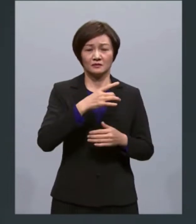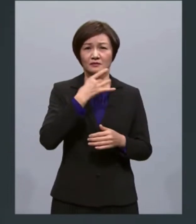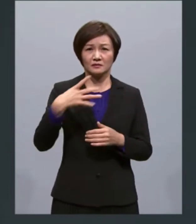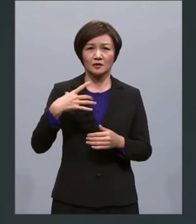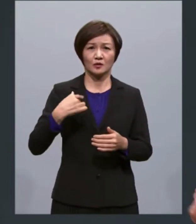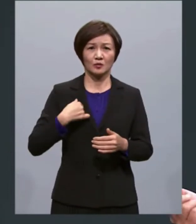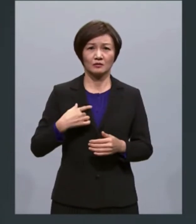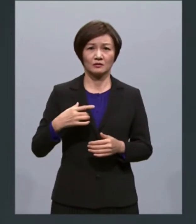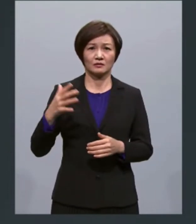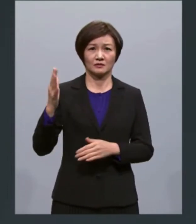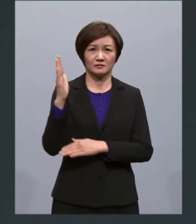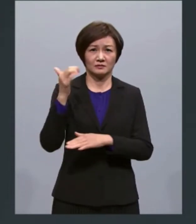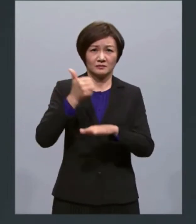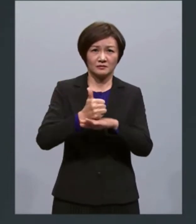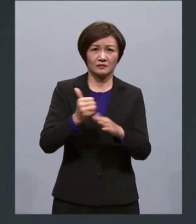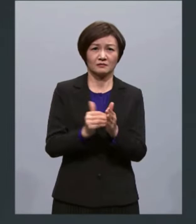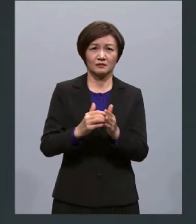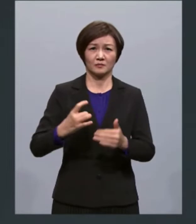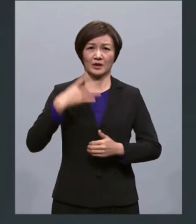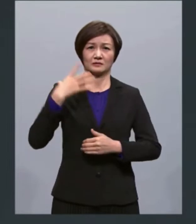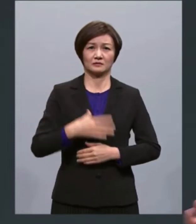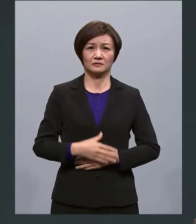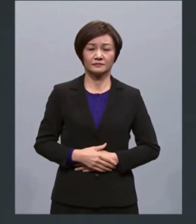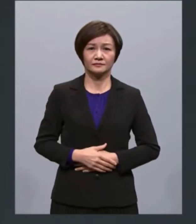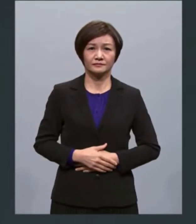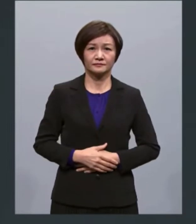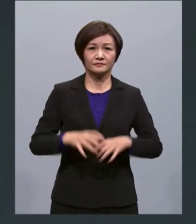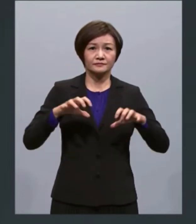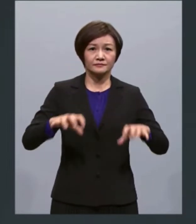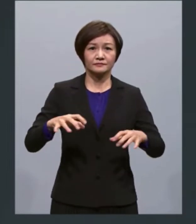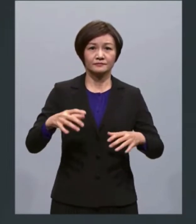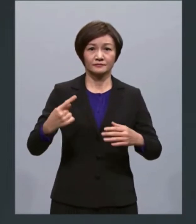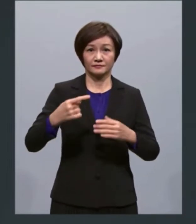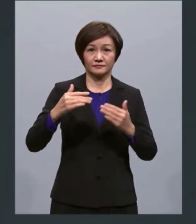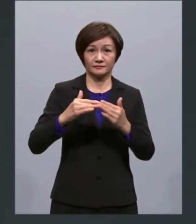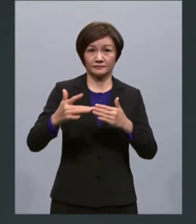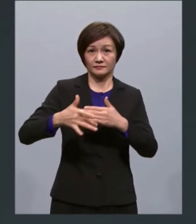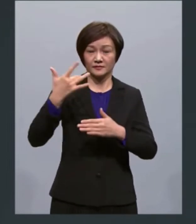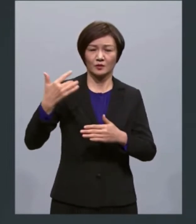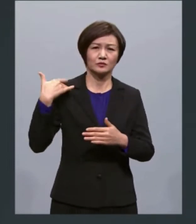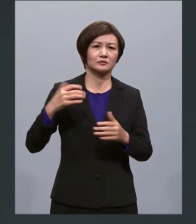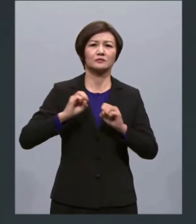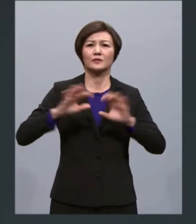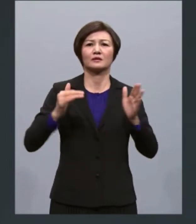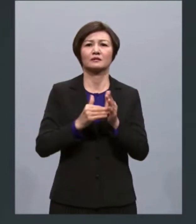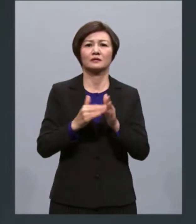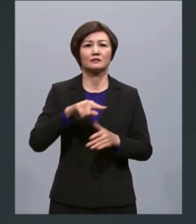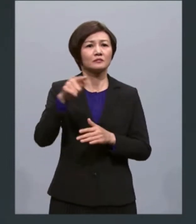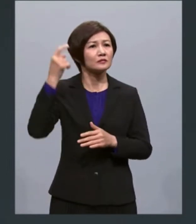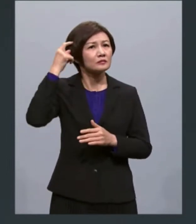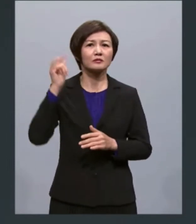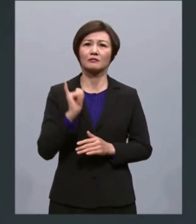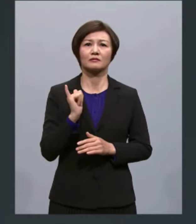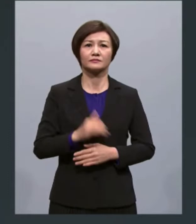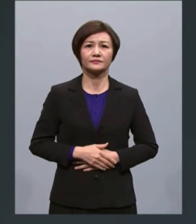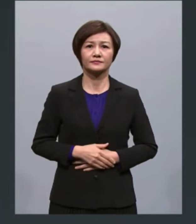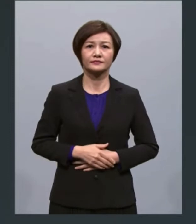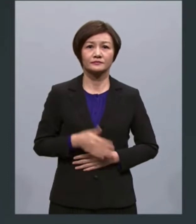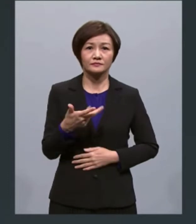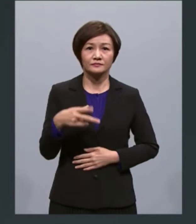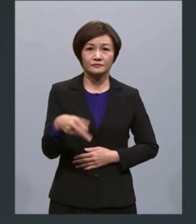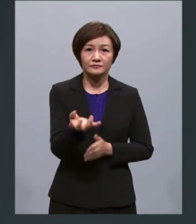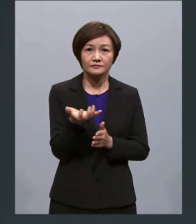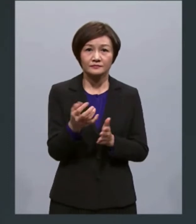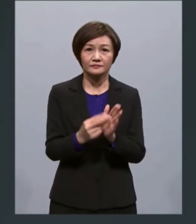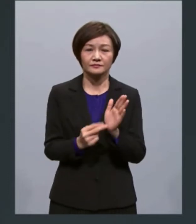拿到政权了，就把我踢走。两岸一家亲，我2015年就讲过了，你们当时怎么不觉得有问题？还有你刚才